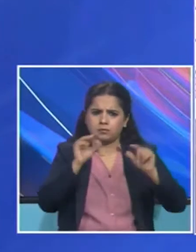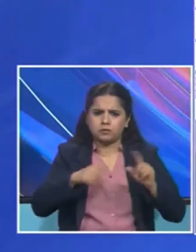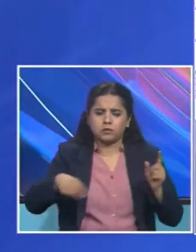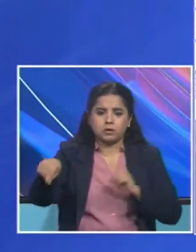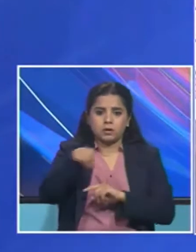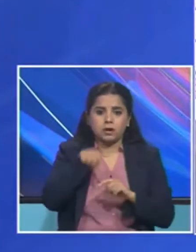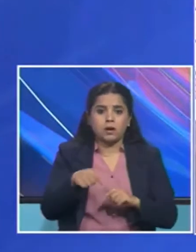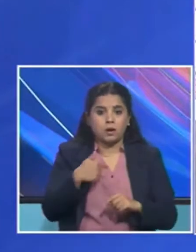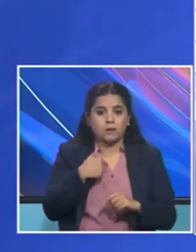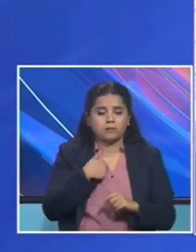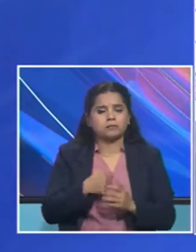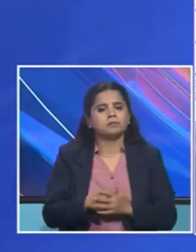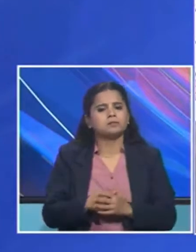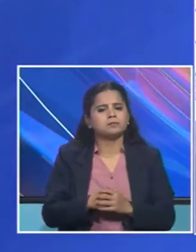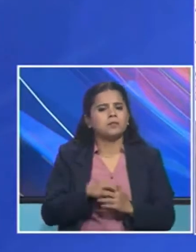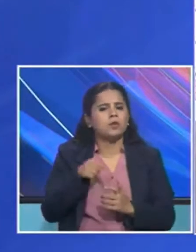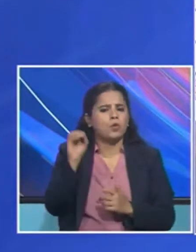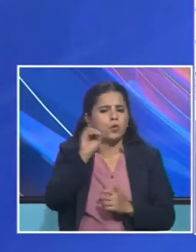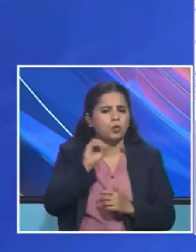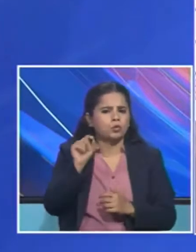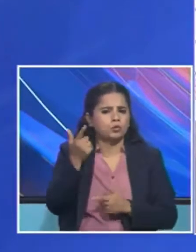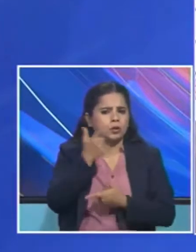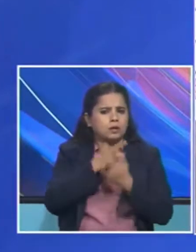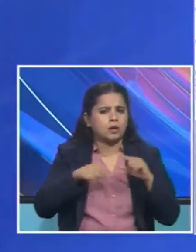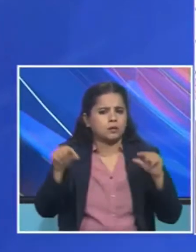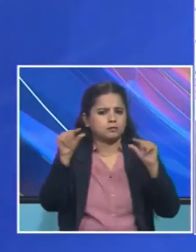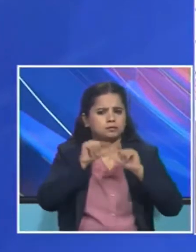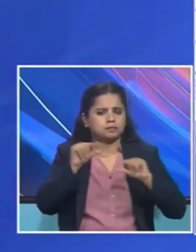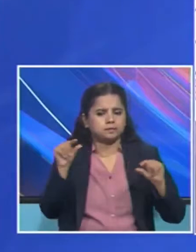जीवन पचे नर के पड़ी था जगत उद्धार।